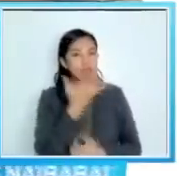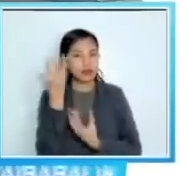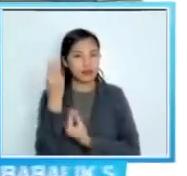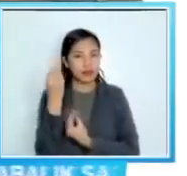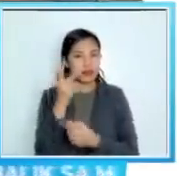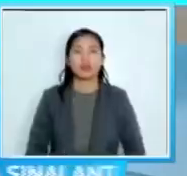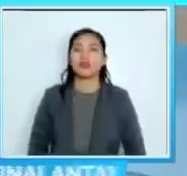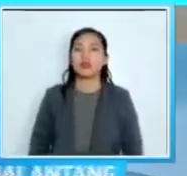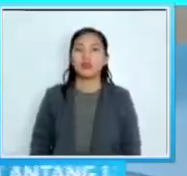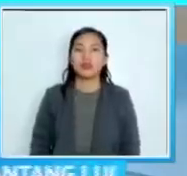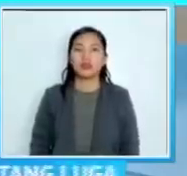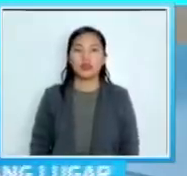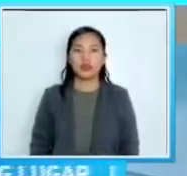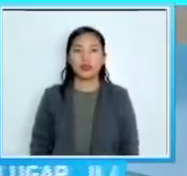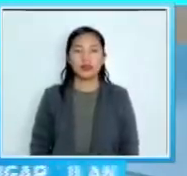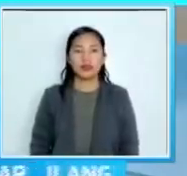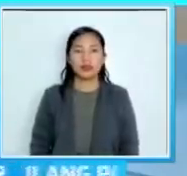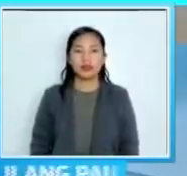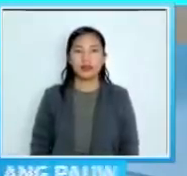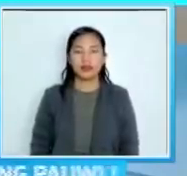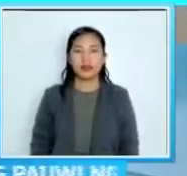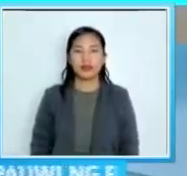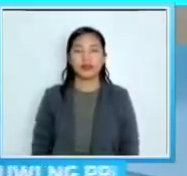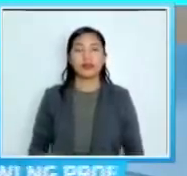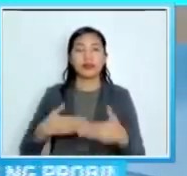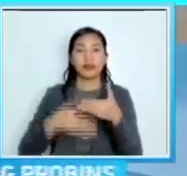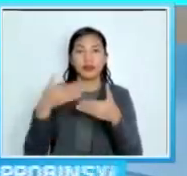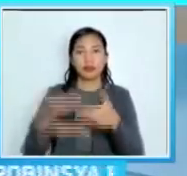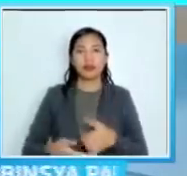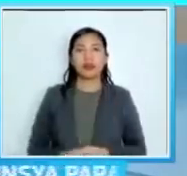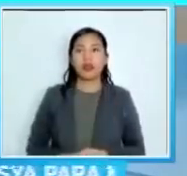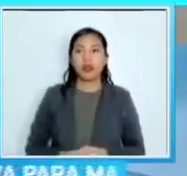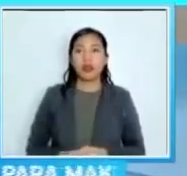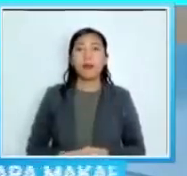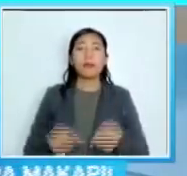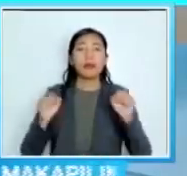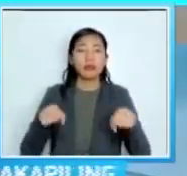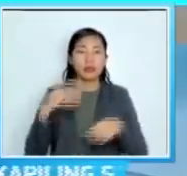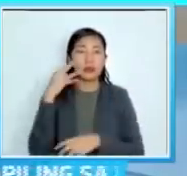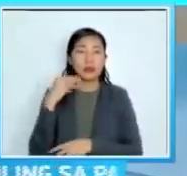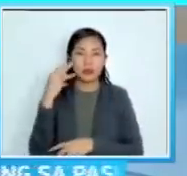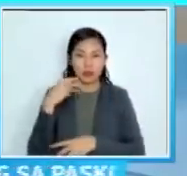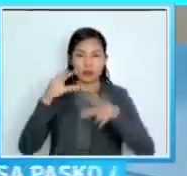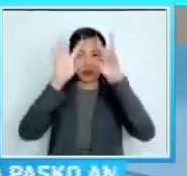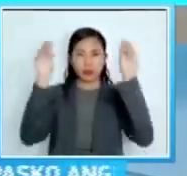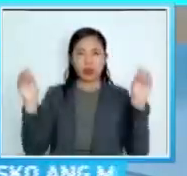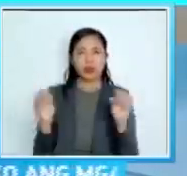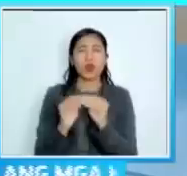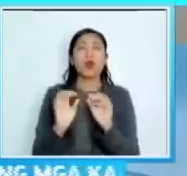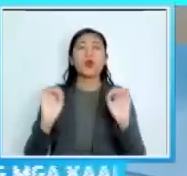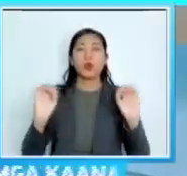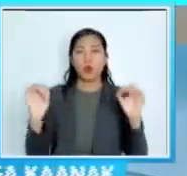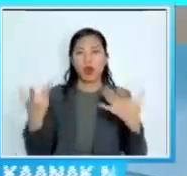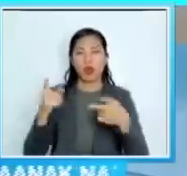Soriano. Posible raw magpaskong walang kuryente ang ilang lalawigan sa Visayas at Mindanao dahil sa tindi doon ng